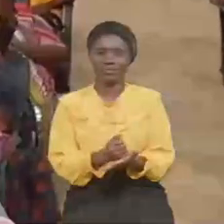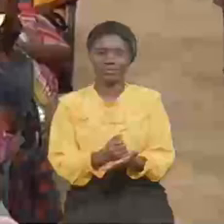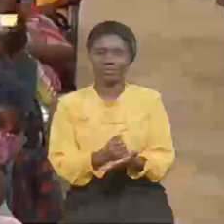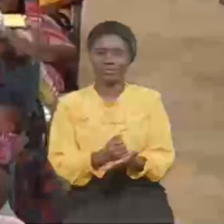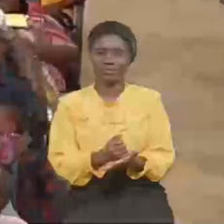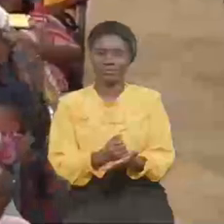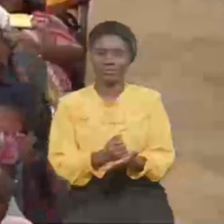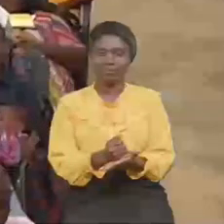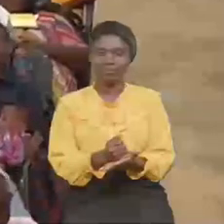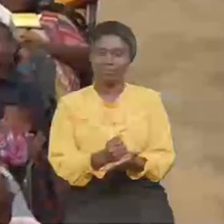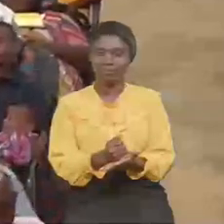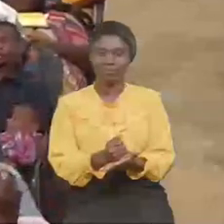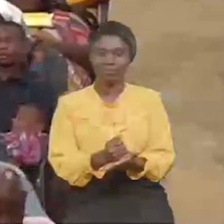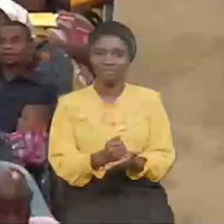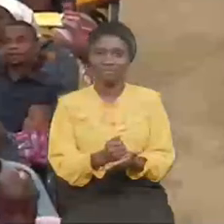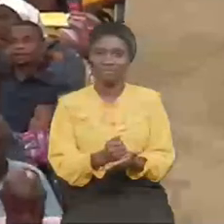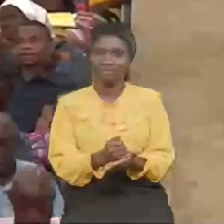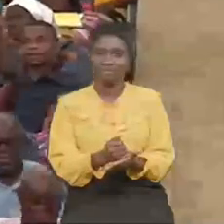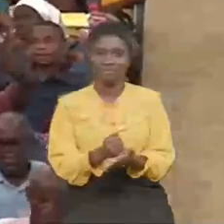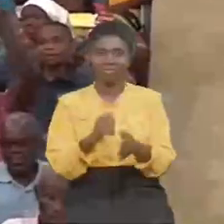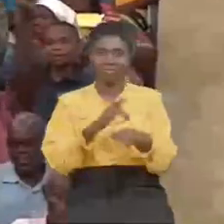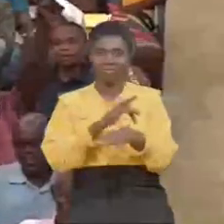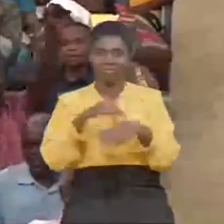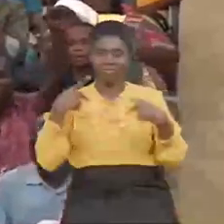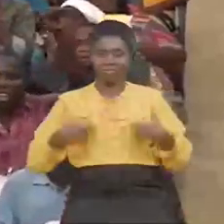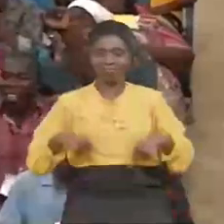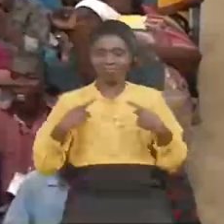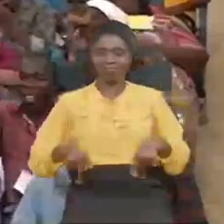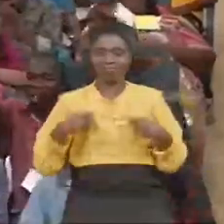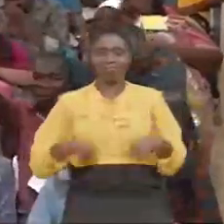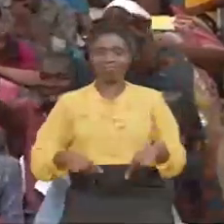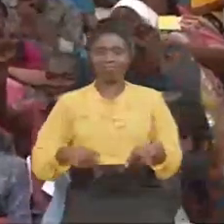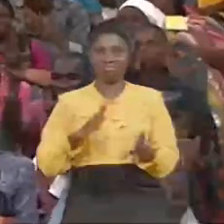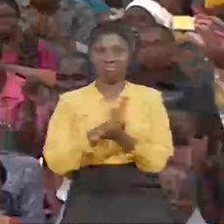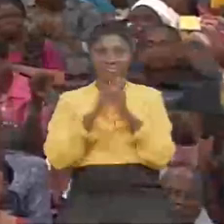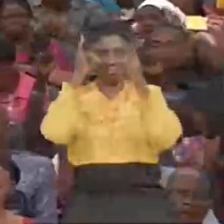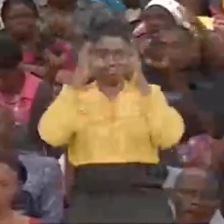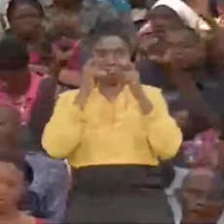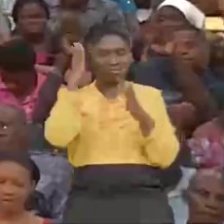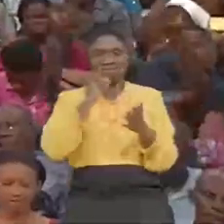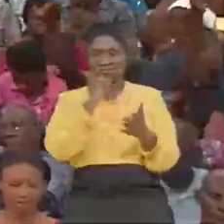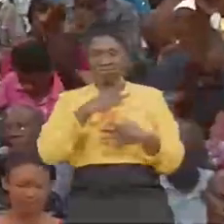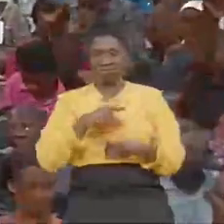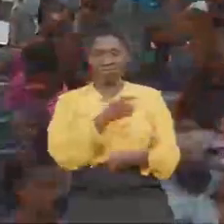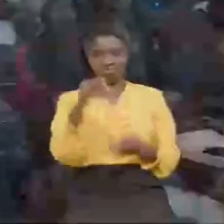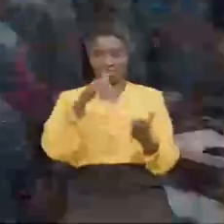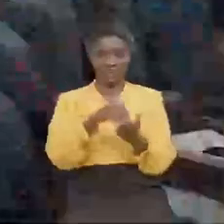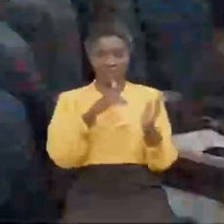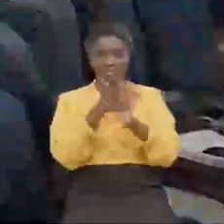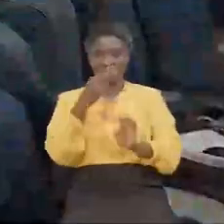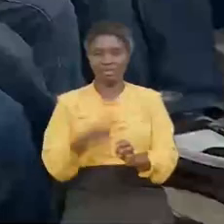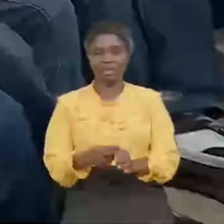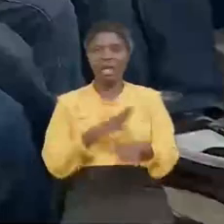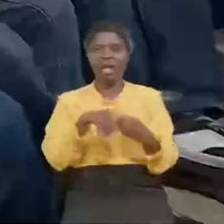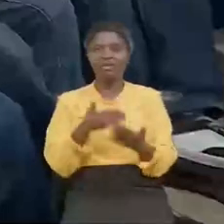La pornographie sur l'internet ne va plus t'attirer, ne va plus t'affecter. Et toutes ces choses secrètes